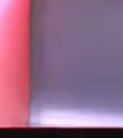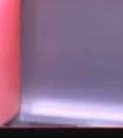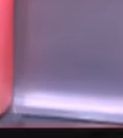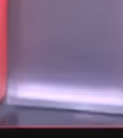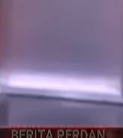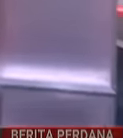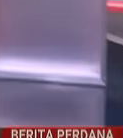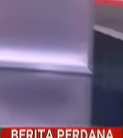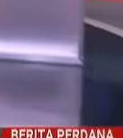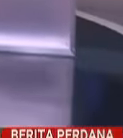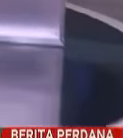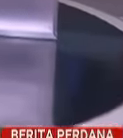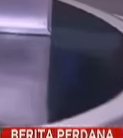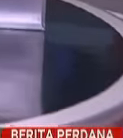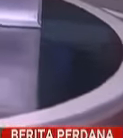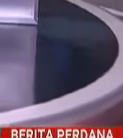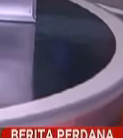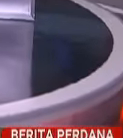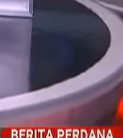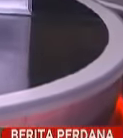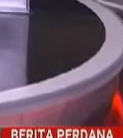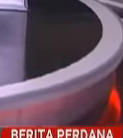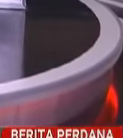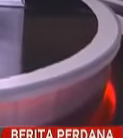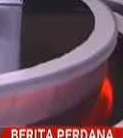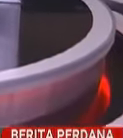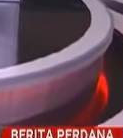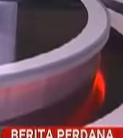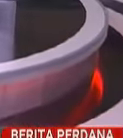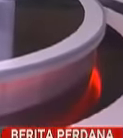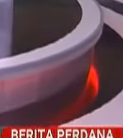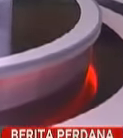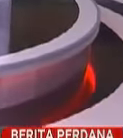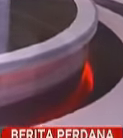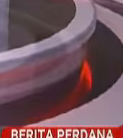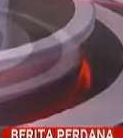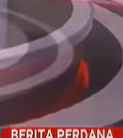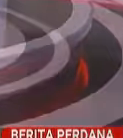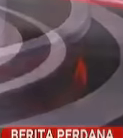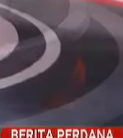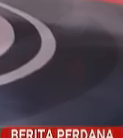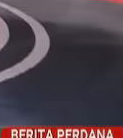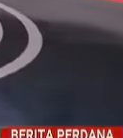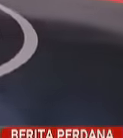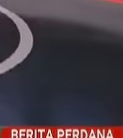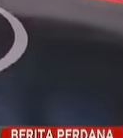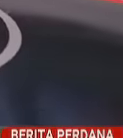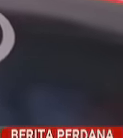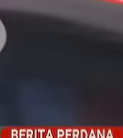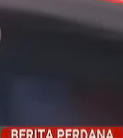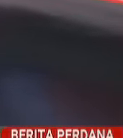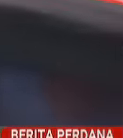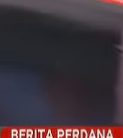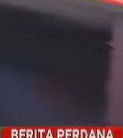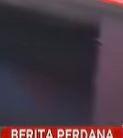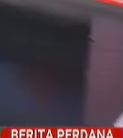Izzah Jangok, produk tempatan gaji tarikan di Kelantan. Paparannya seketika nanti.